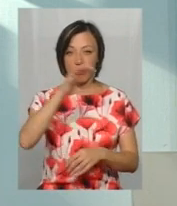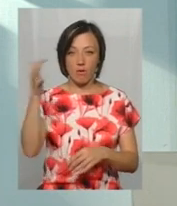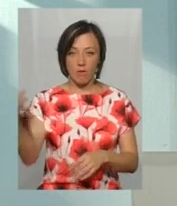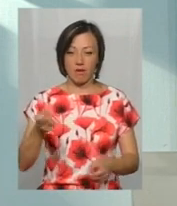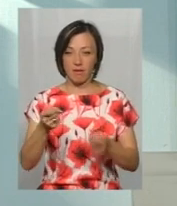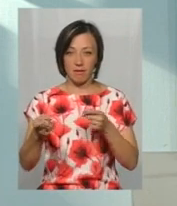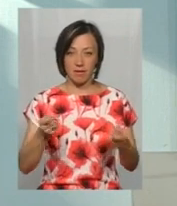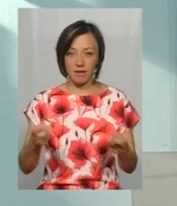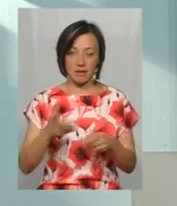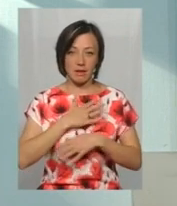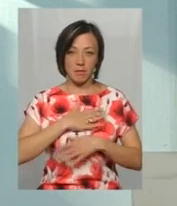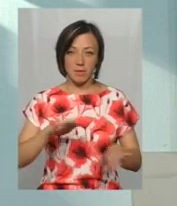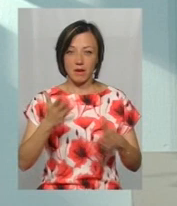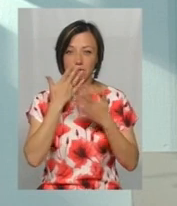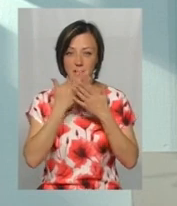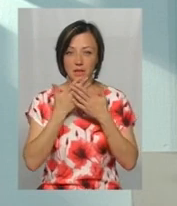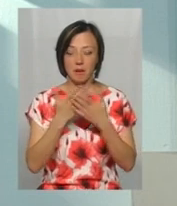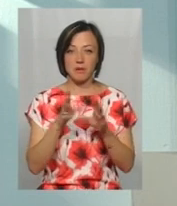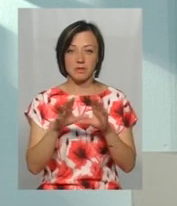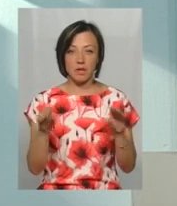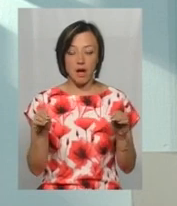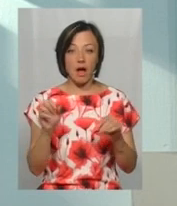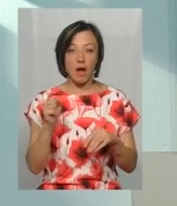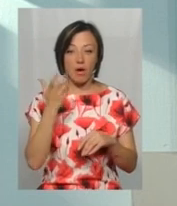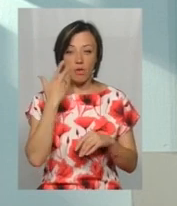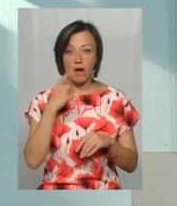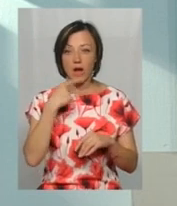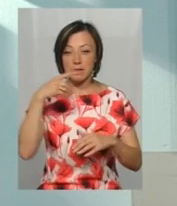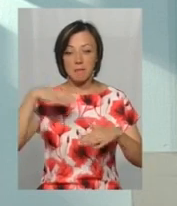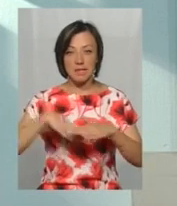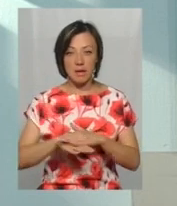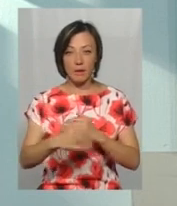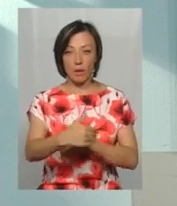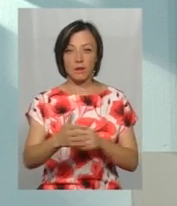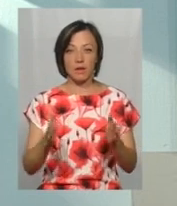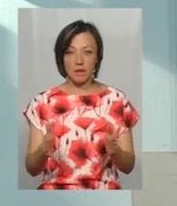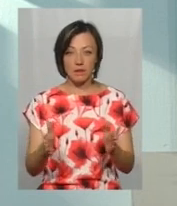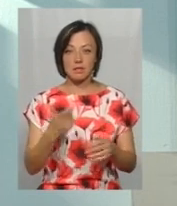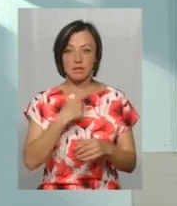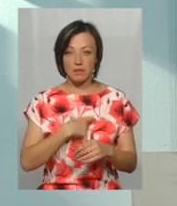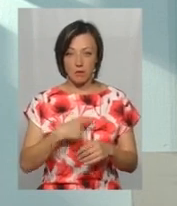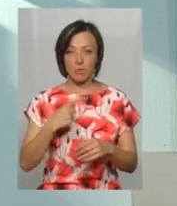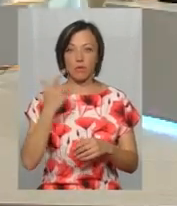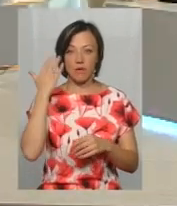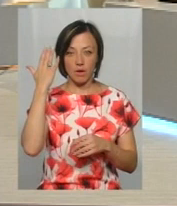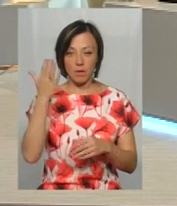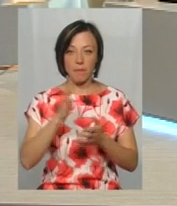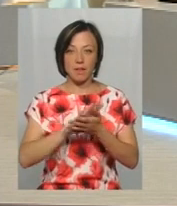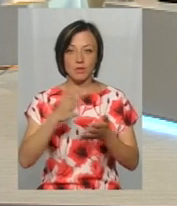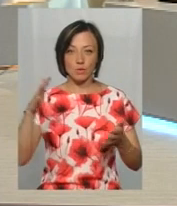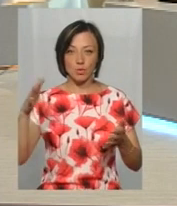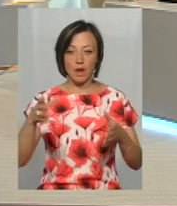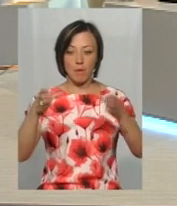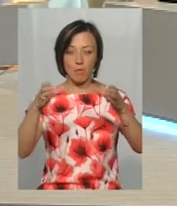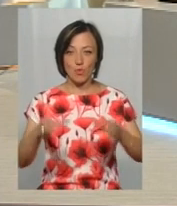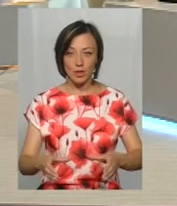гори, неприємний аромат і все. Коли ми кажемо підземний контейнер, я для себе уявляю блискучий